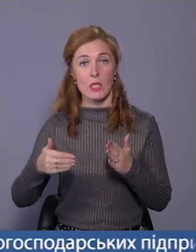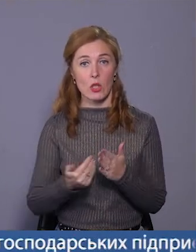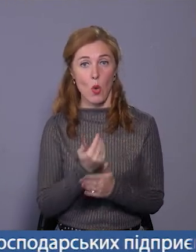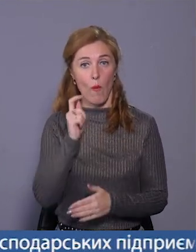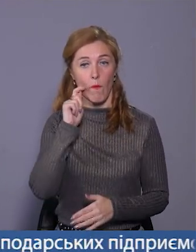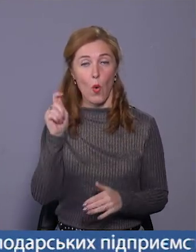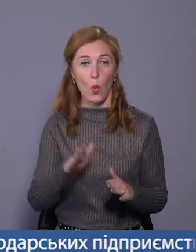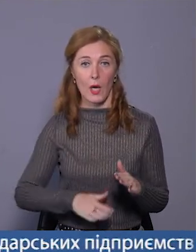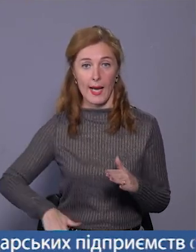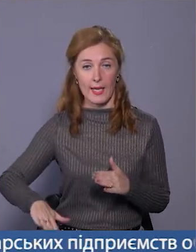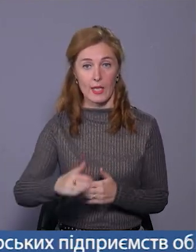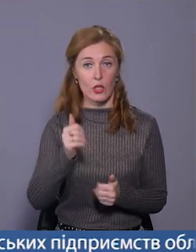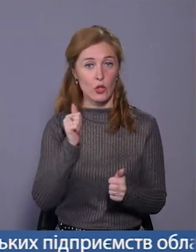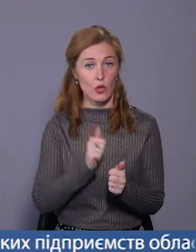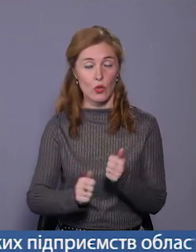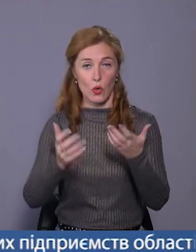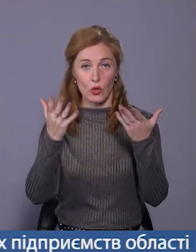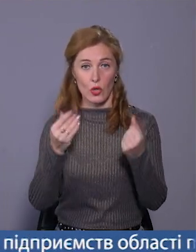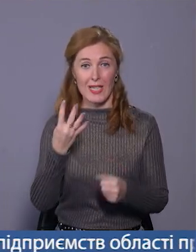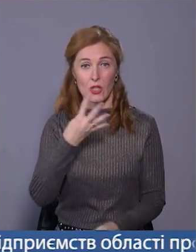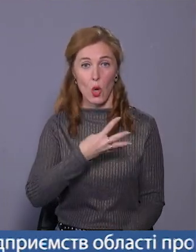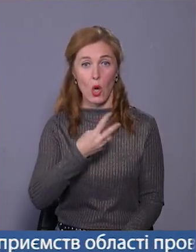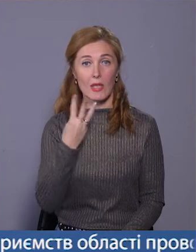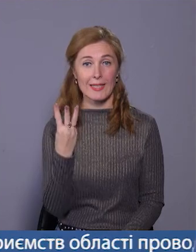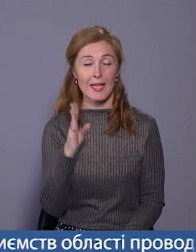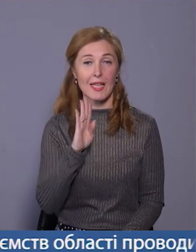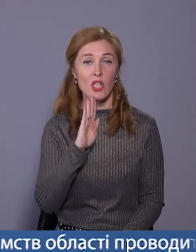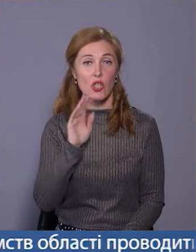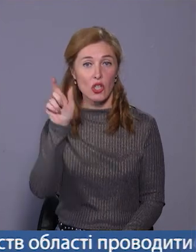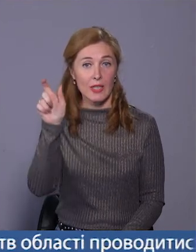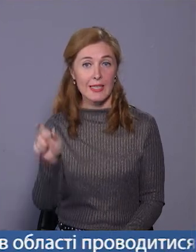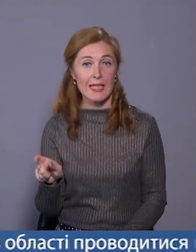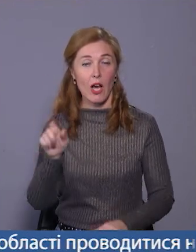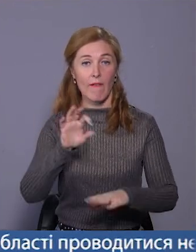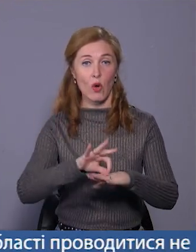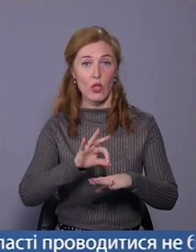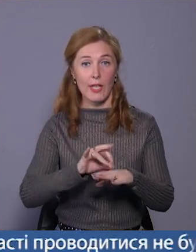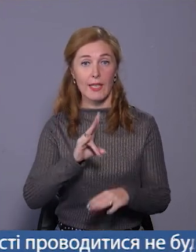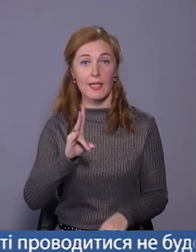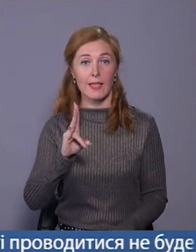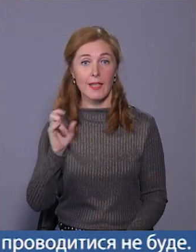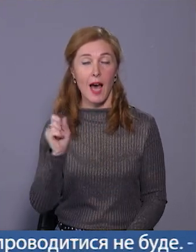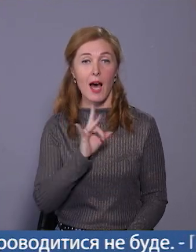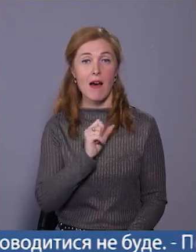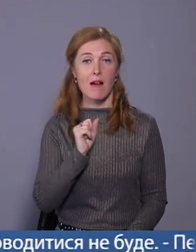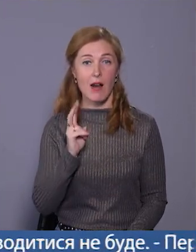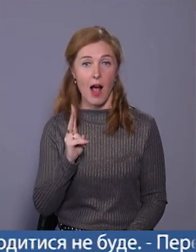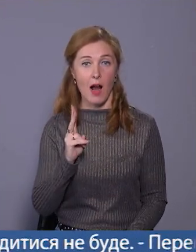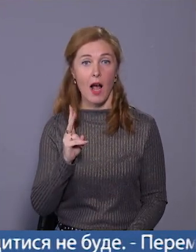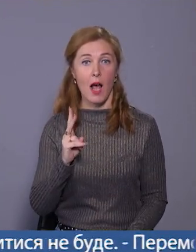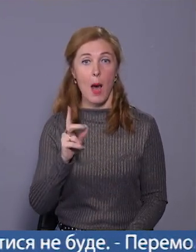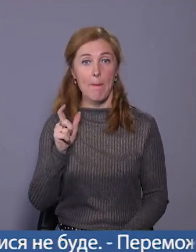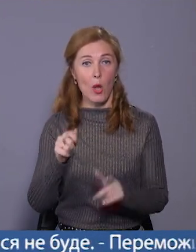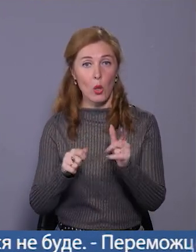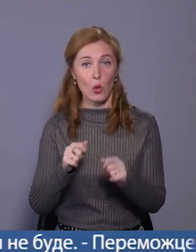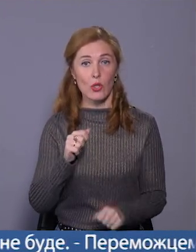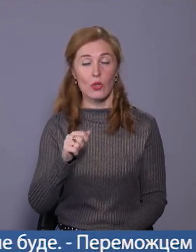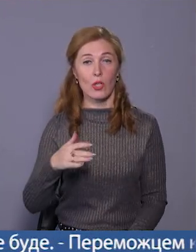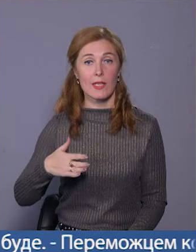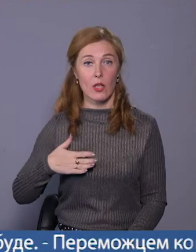Україні щодня 43 жінки хворіють на рак молочної залози. І, на жаль,